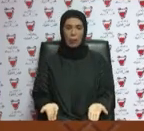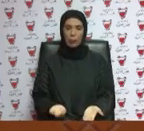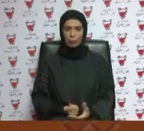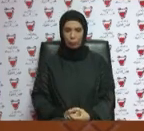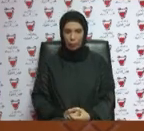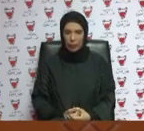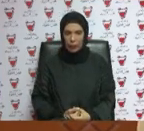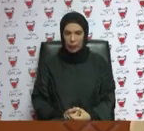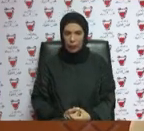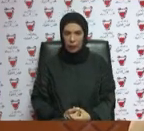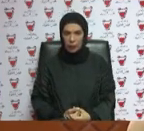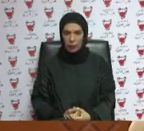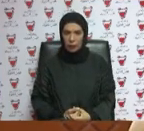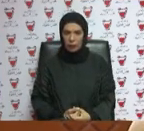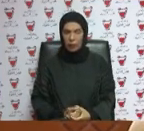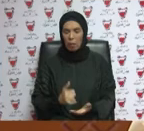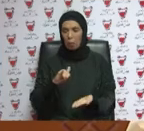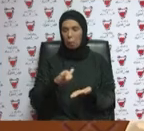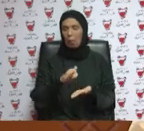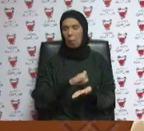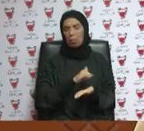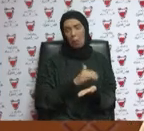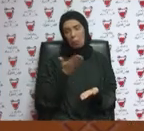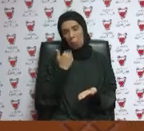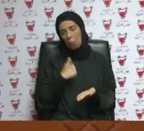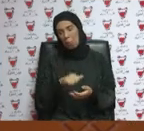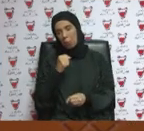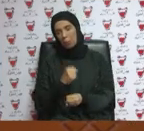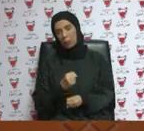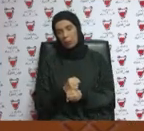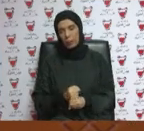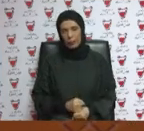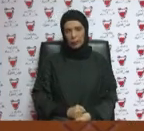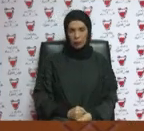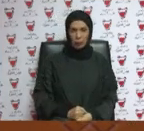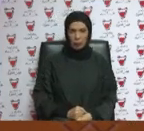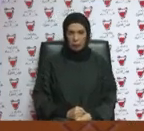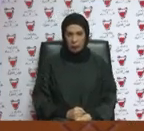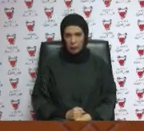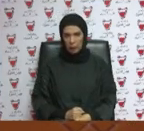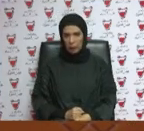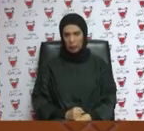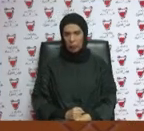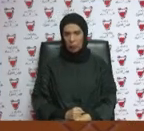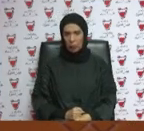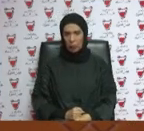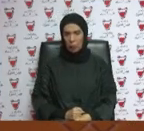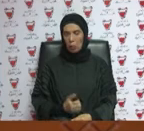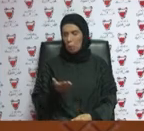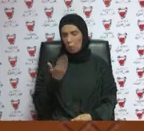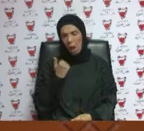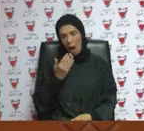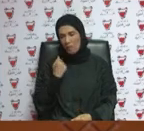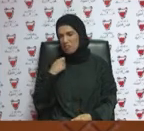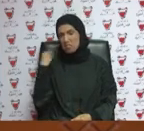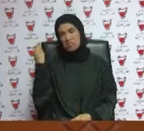البلد، المطار يعني لا يستقبل من الخارج إلا القليل، وليست هناك حركة على